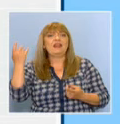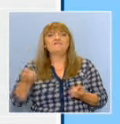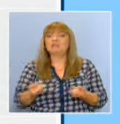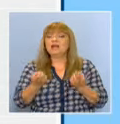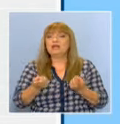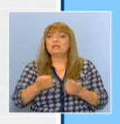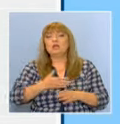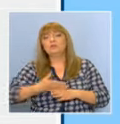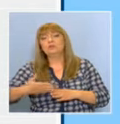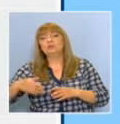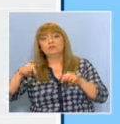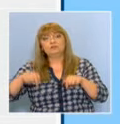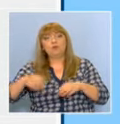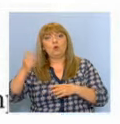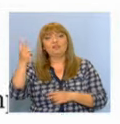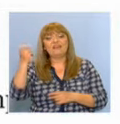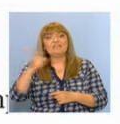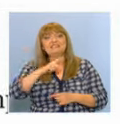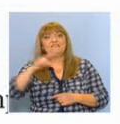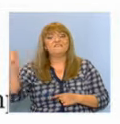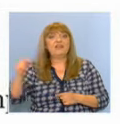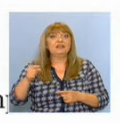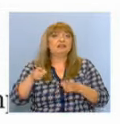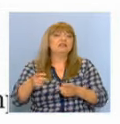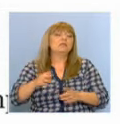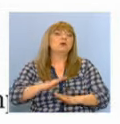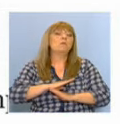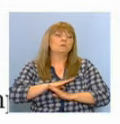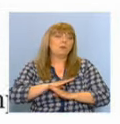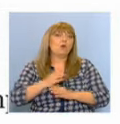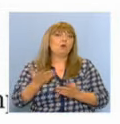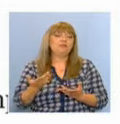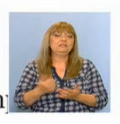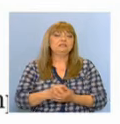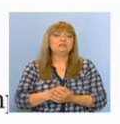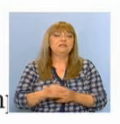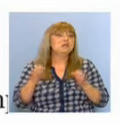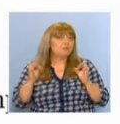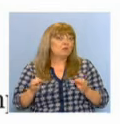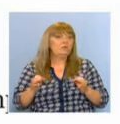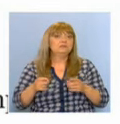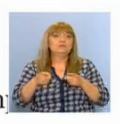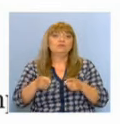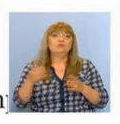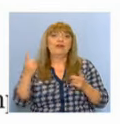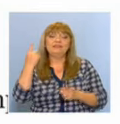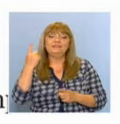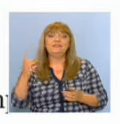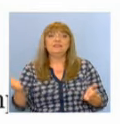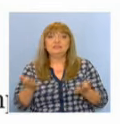естествено 20 век, но голяма част от тях са вече отдавна покойници. И по принцип, това е един